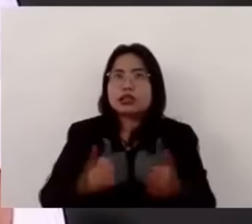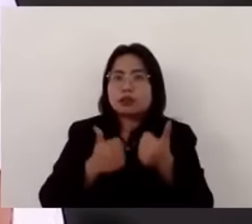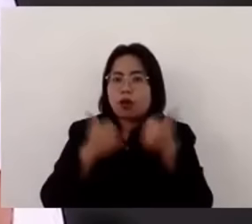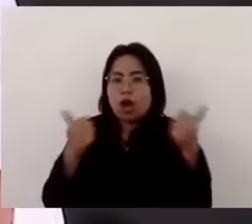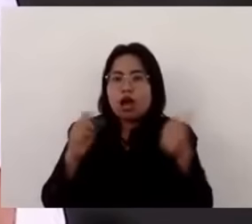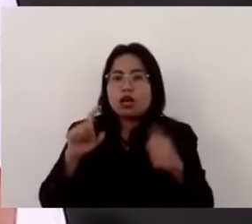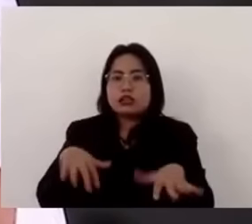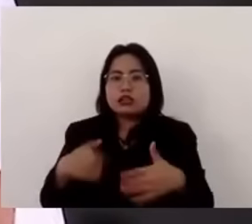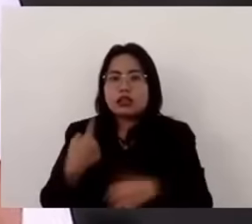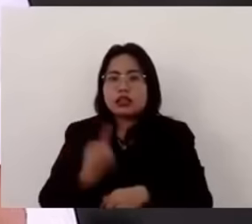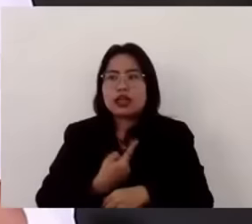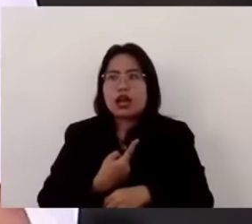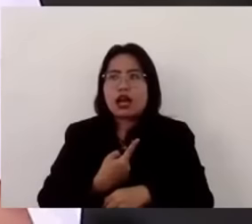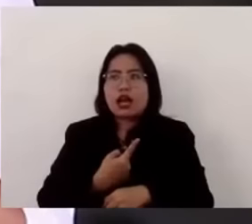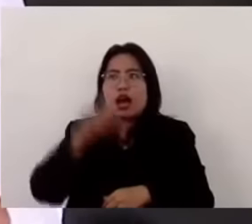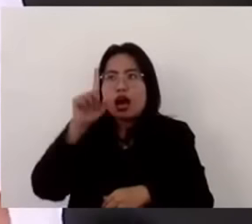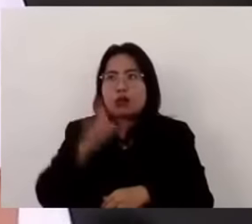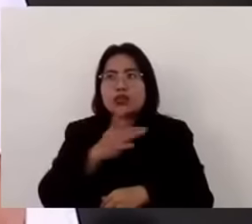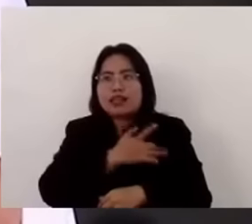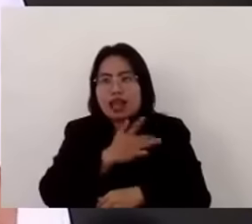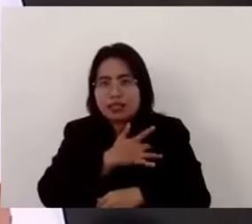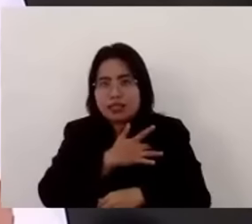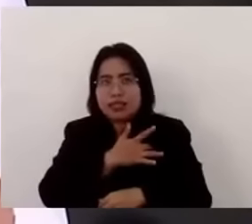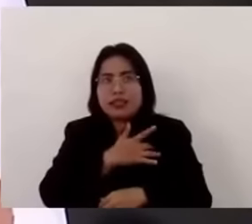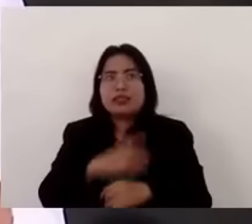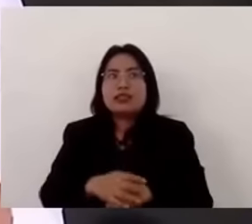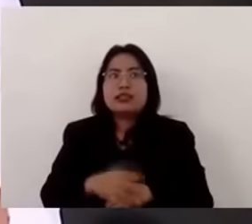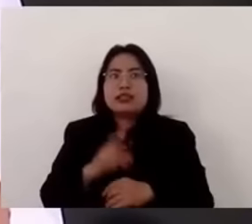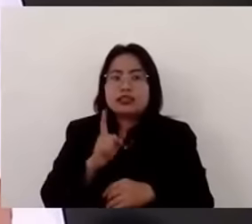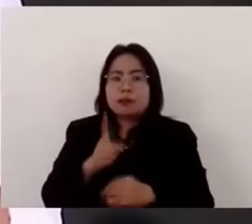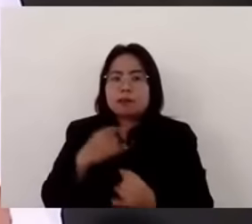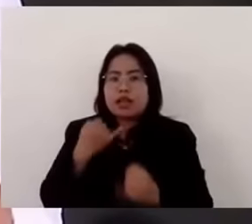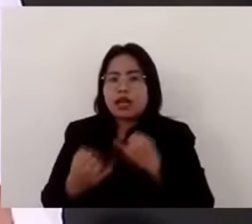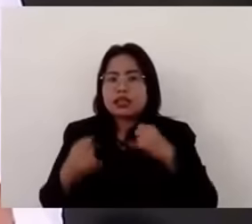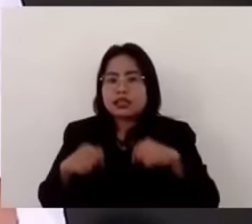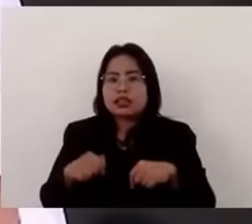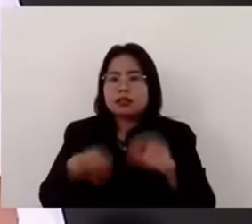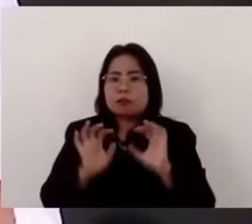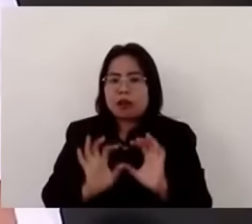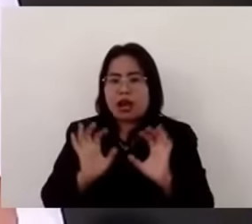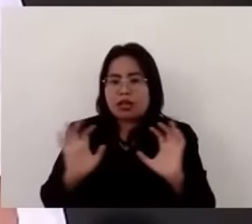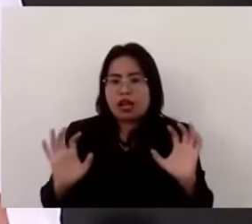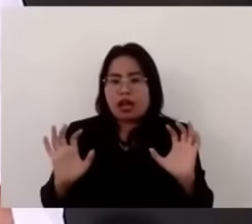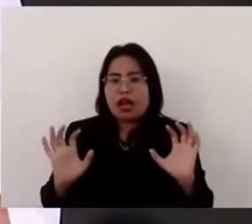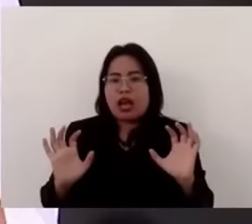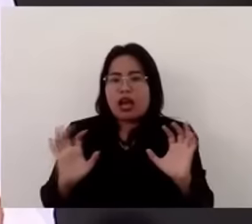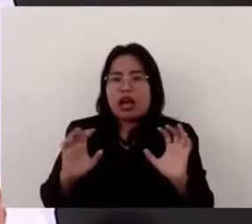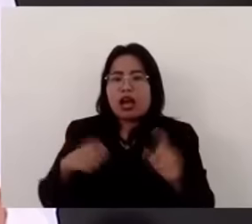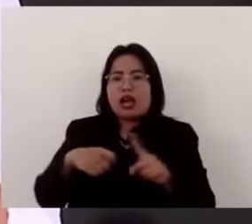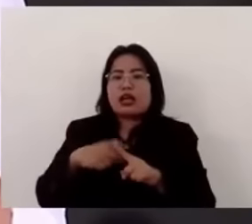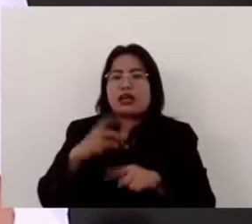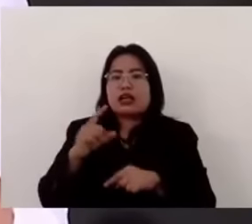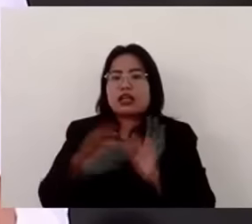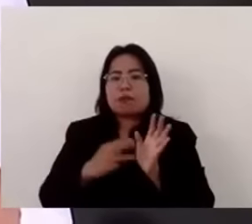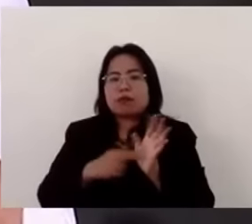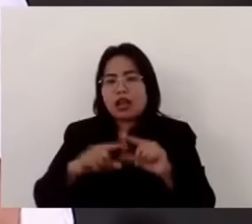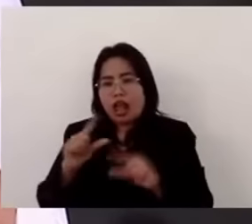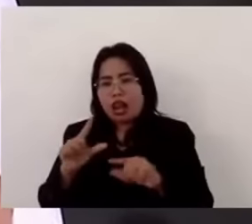harus e hati-hati karena di akhir-akhir ini banyak sekali ee kriminalisasi